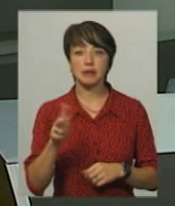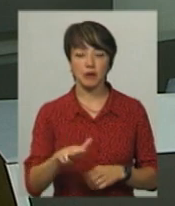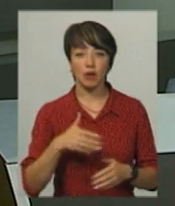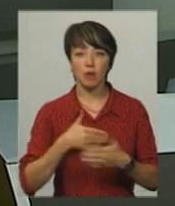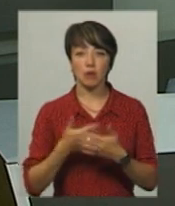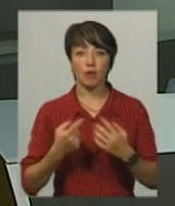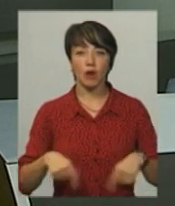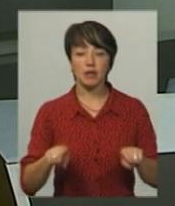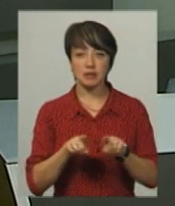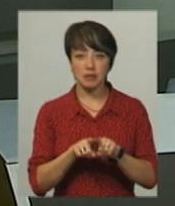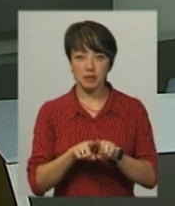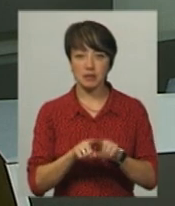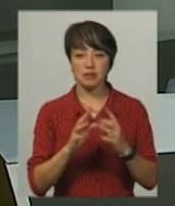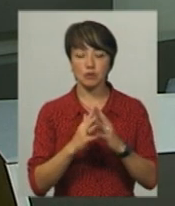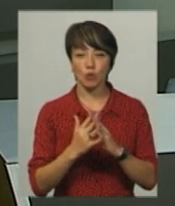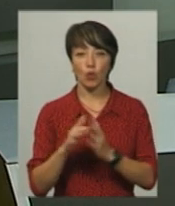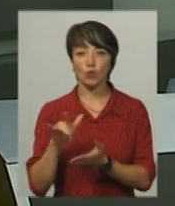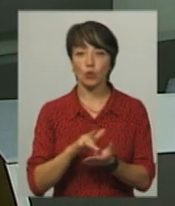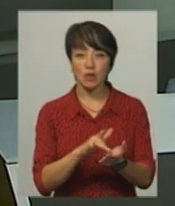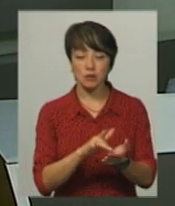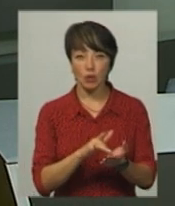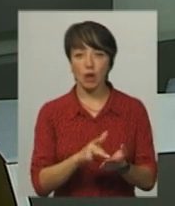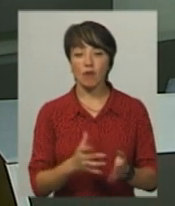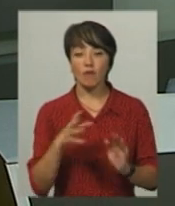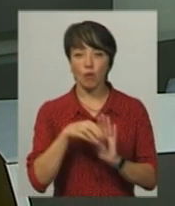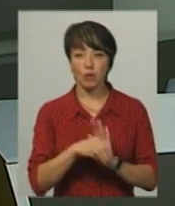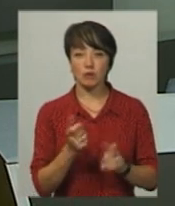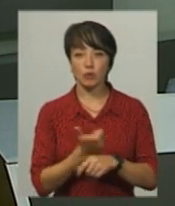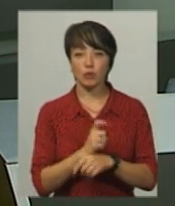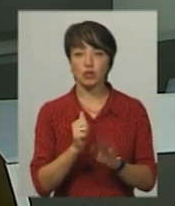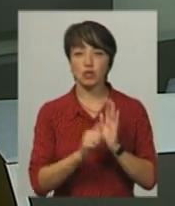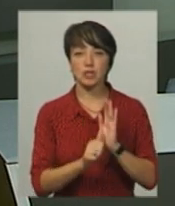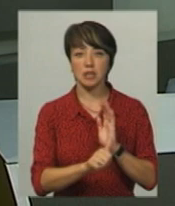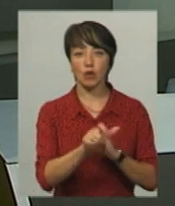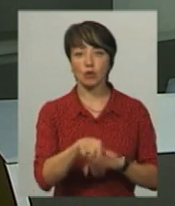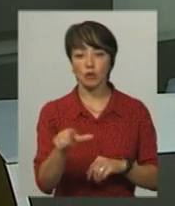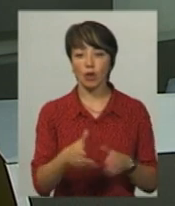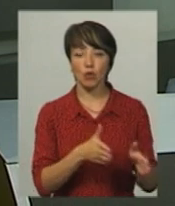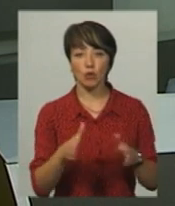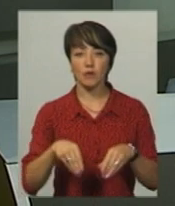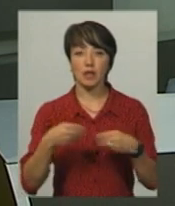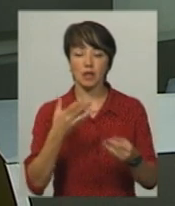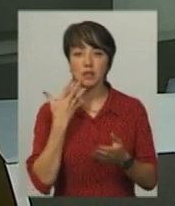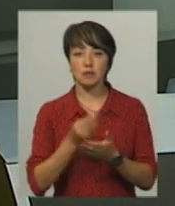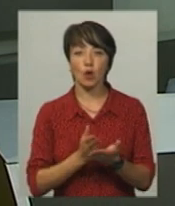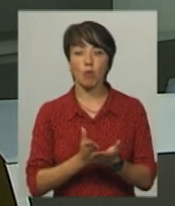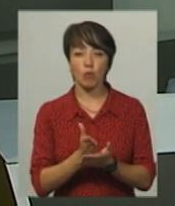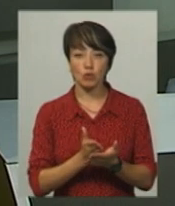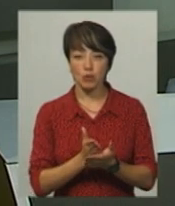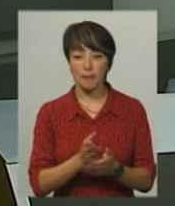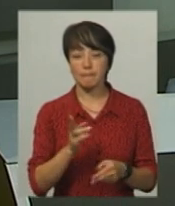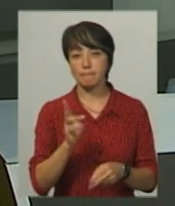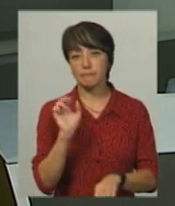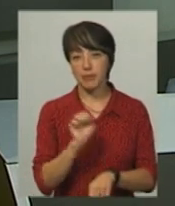Громадська організація «Кластер сільського туризму «Оберіг», в яку входили понад 60 людей, готових надати свої послуги туристам,